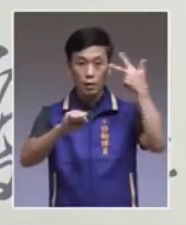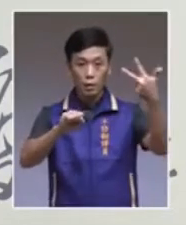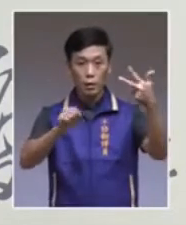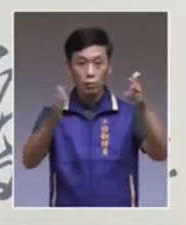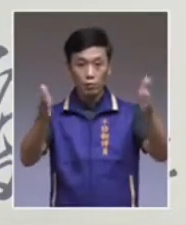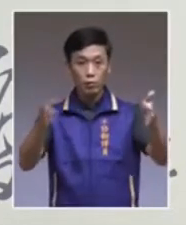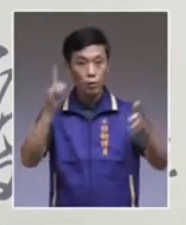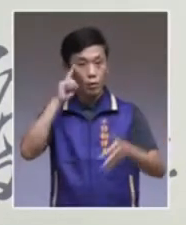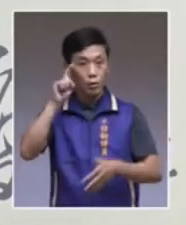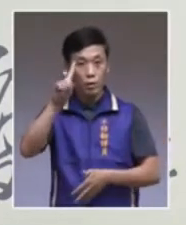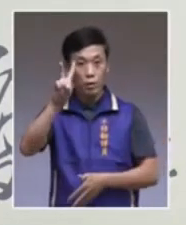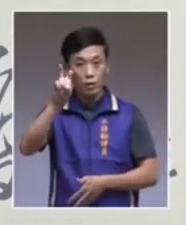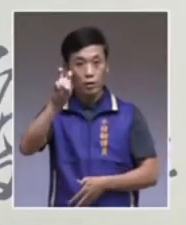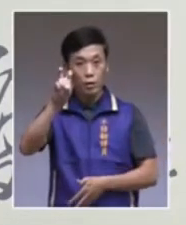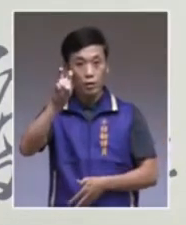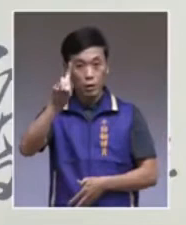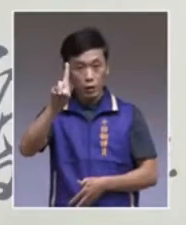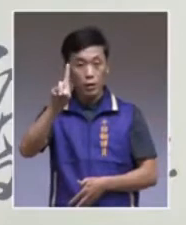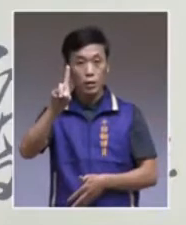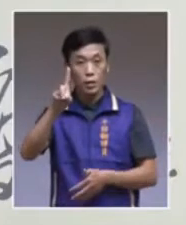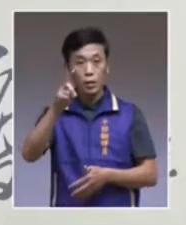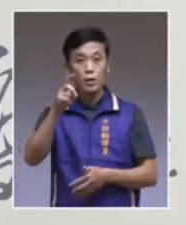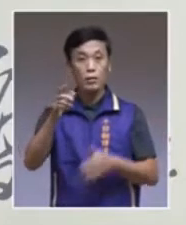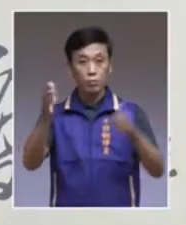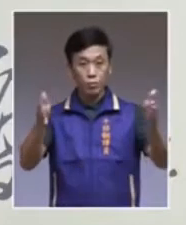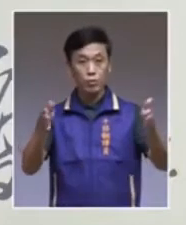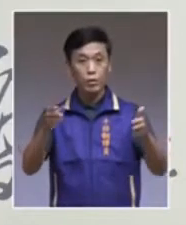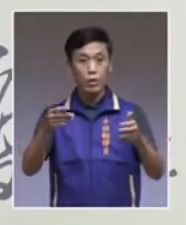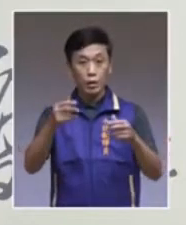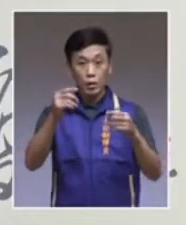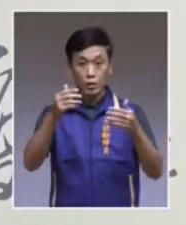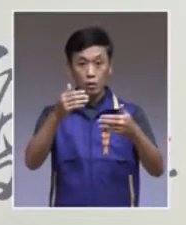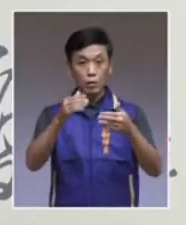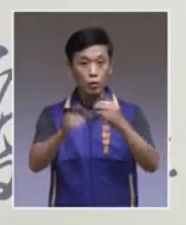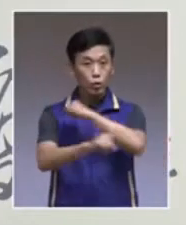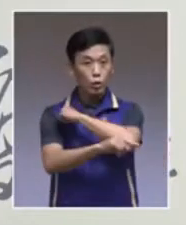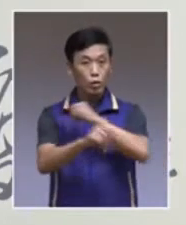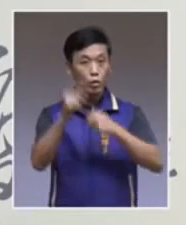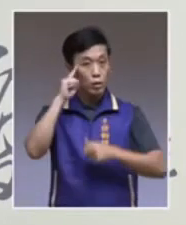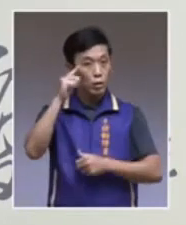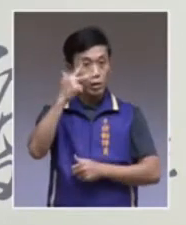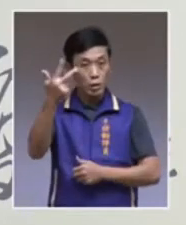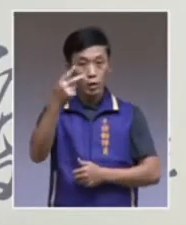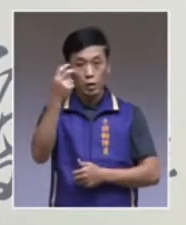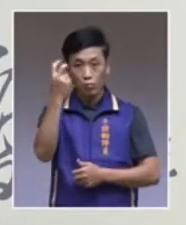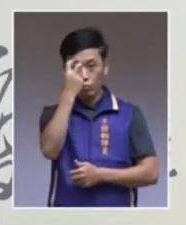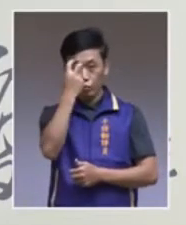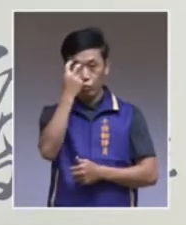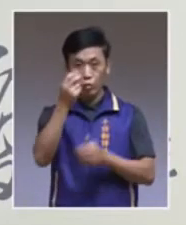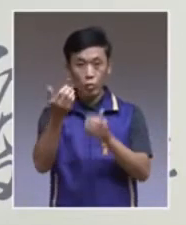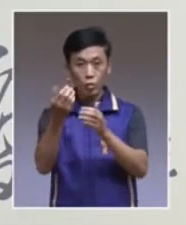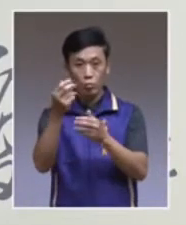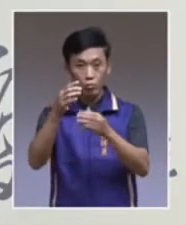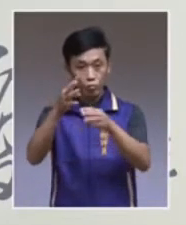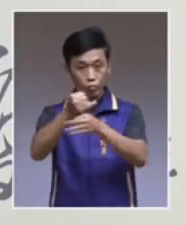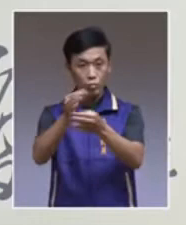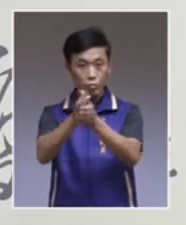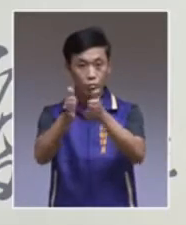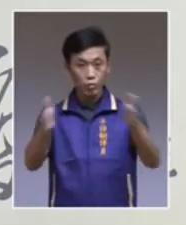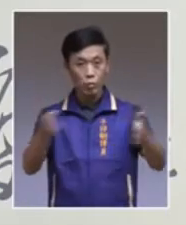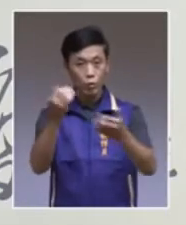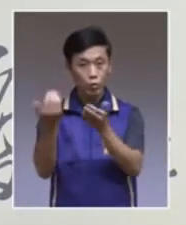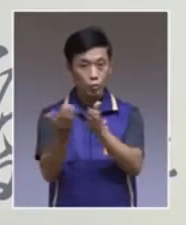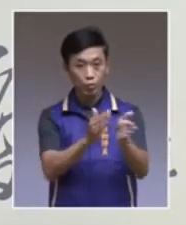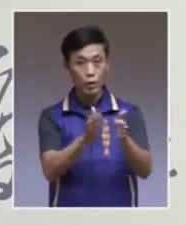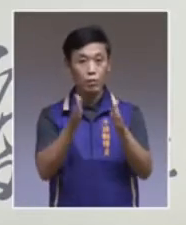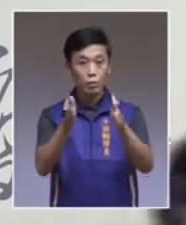那这个7天的观察期也是我们的准备期所以我们大概也盘点了在现在所有的工